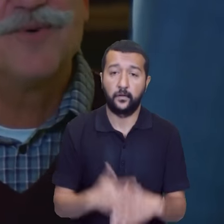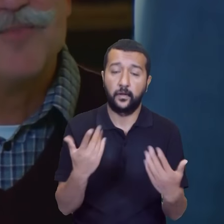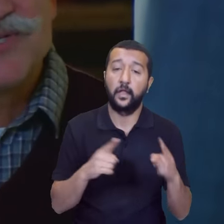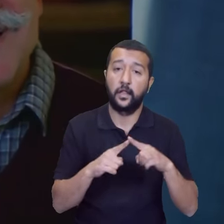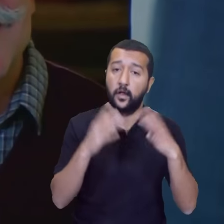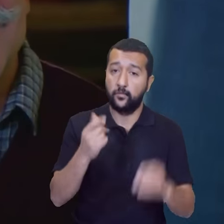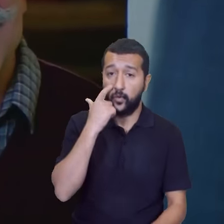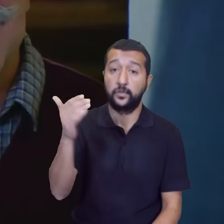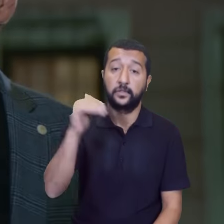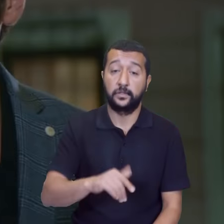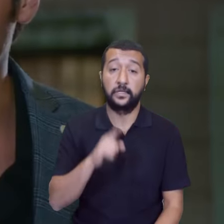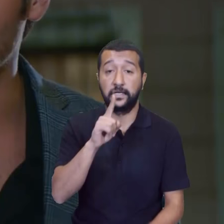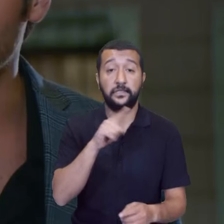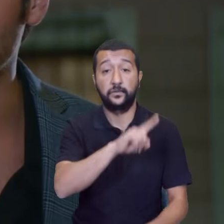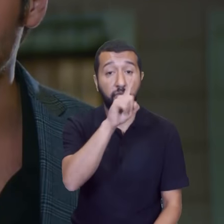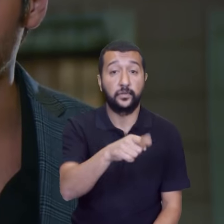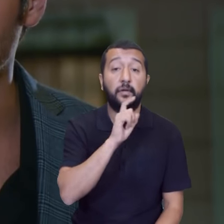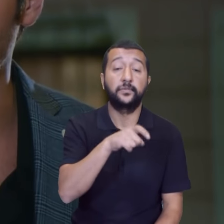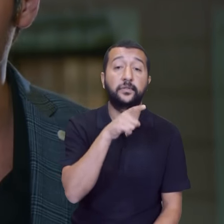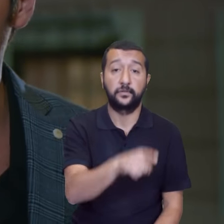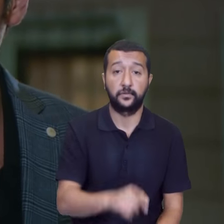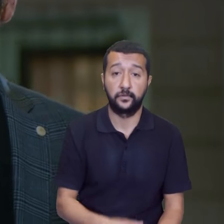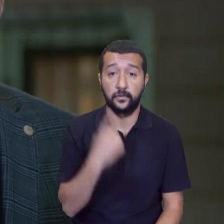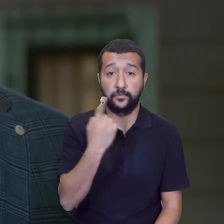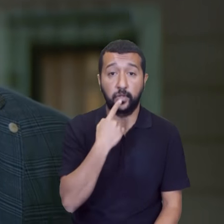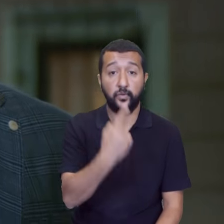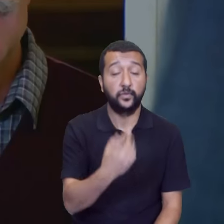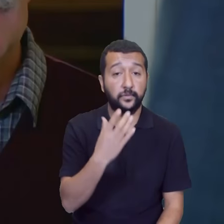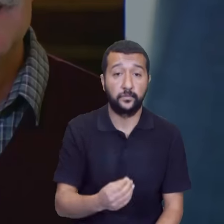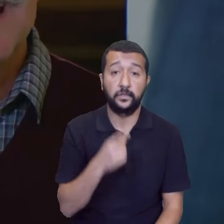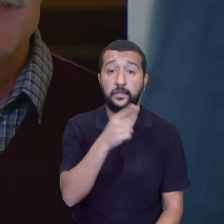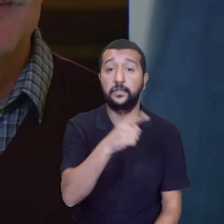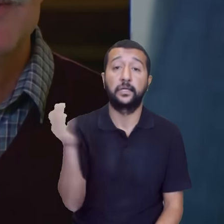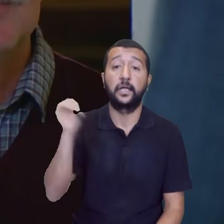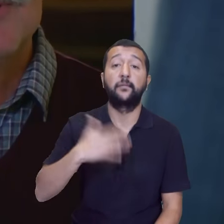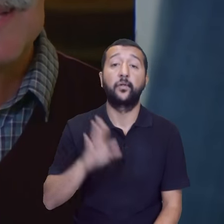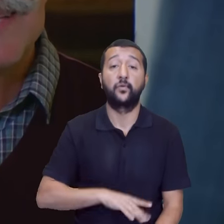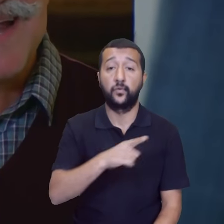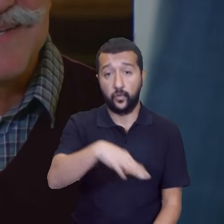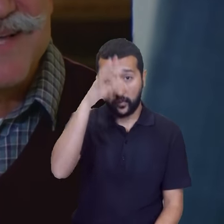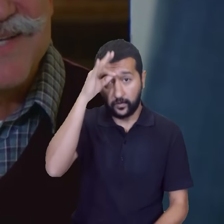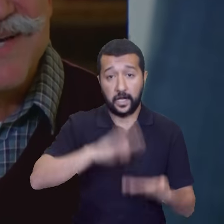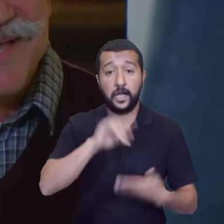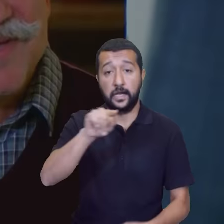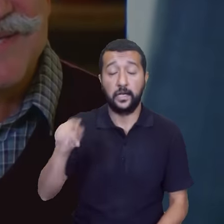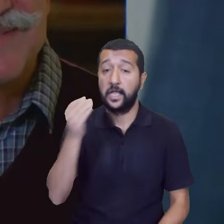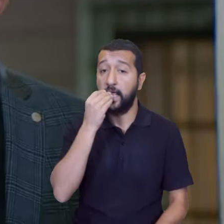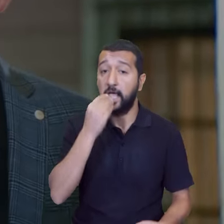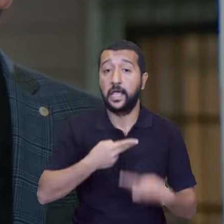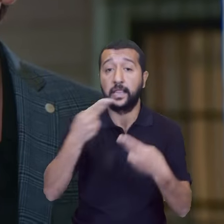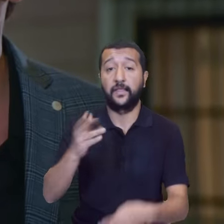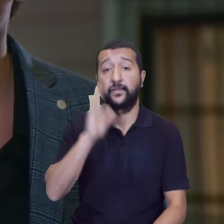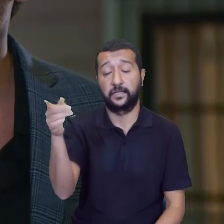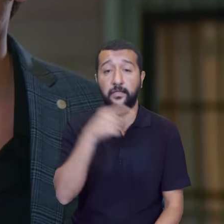Aa, Tarık oğlum hoş geldin. Itır'ı soracaktım da Münir amca. Bir şey söyleyeceğim de. Itır gelmedi oğlum. Üniversiteden arkadaşlarıyla yemeğe